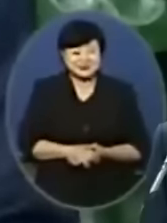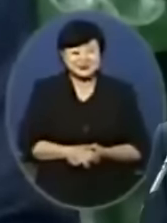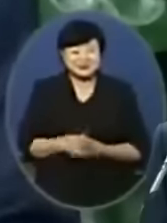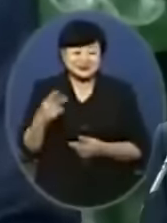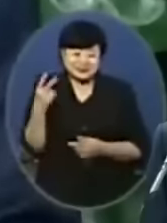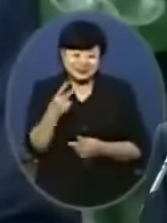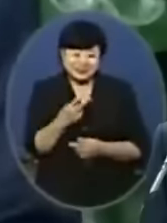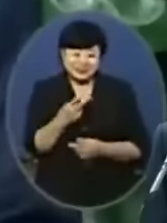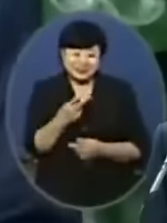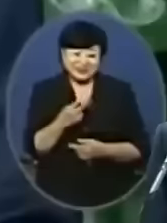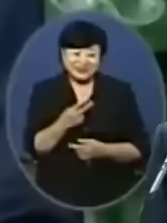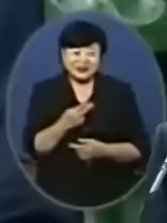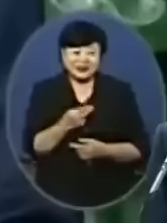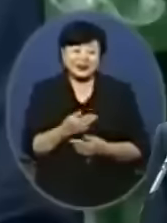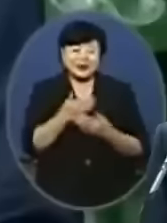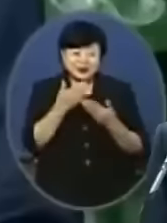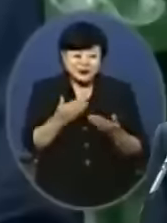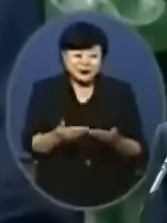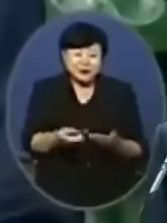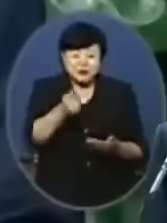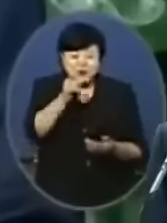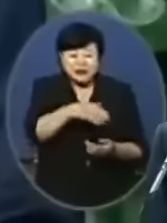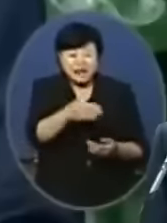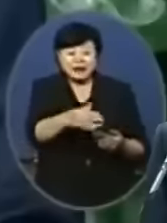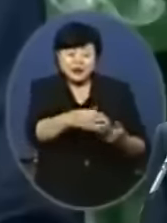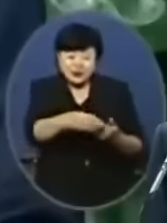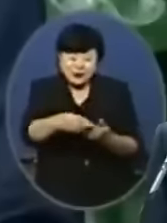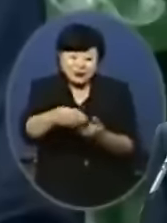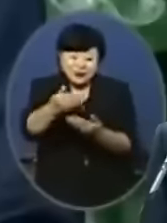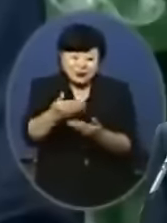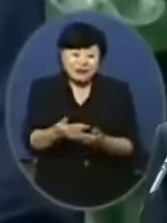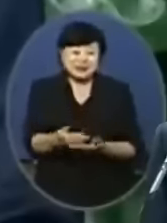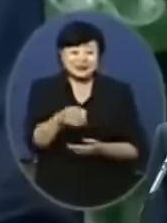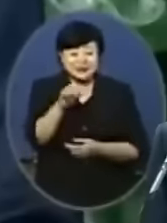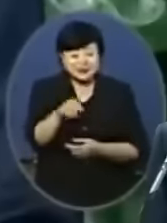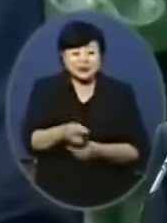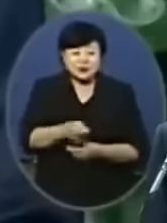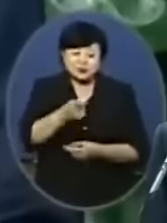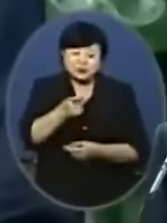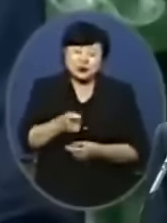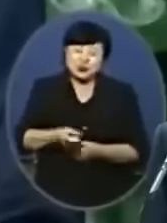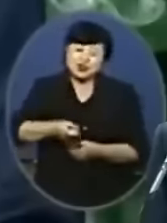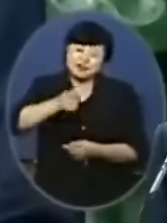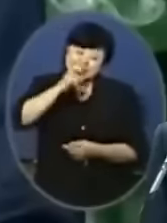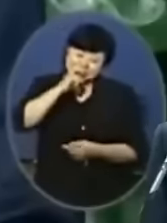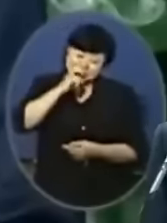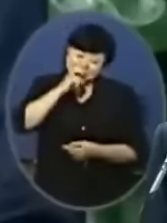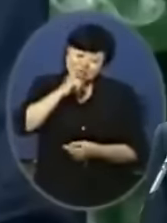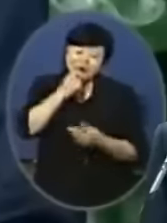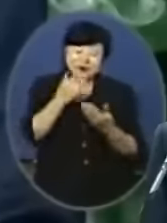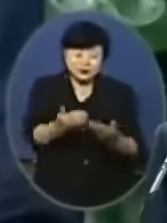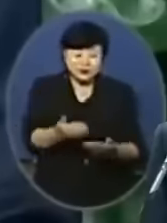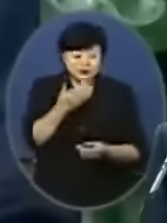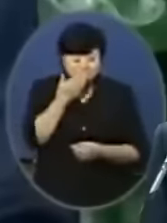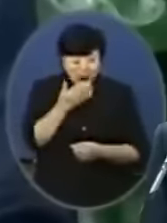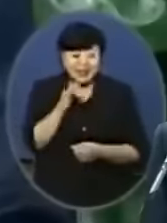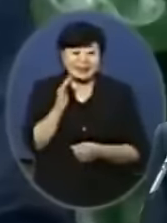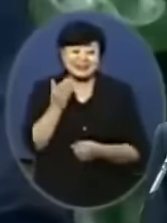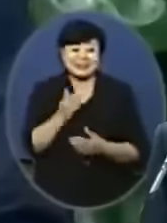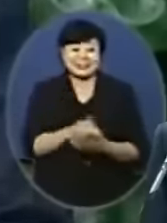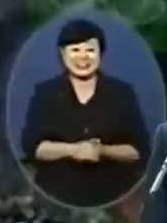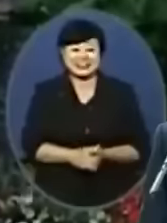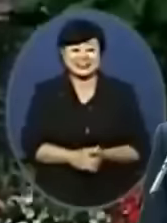그리고 쉴만한 물가에 가서 호수에 물을 마시고 쉴 수 있는 것입니다.